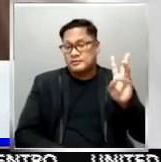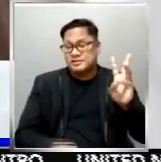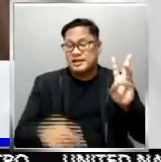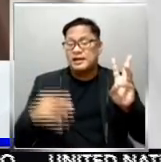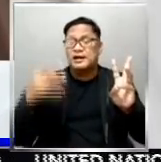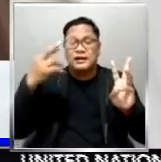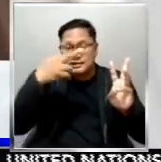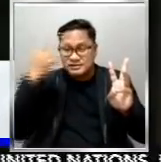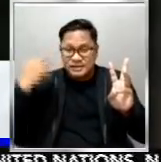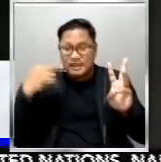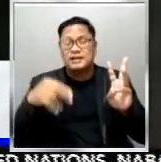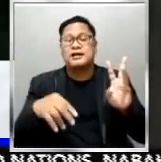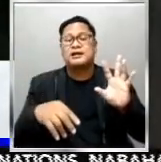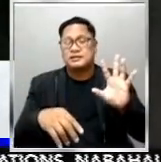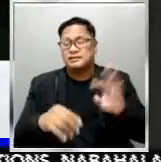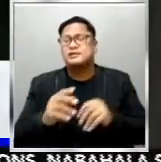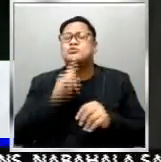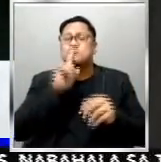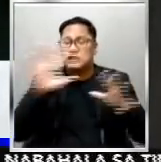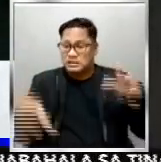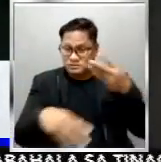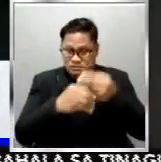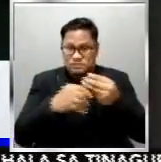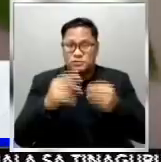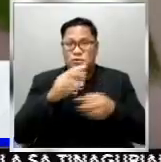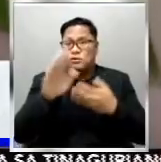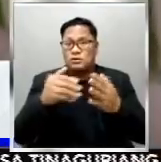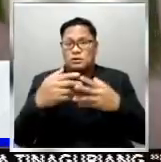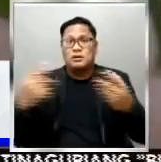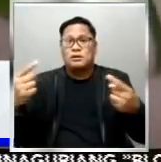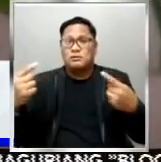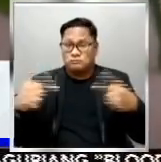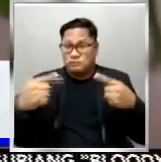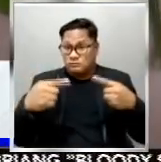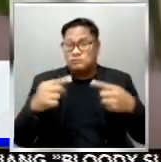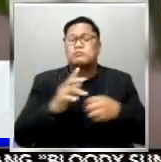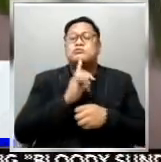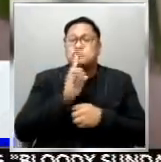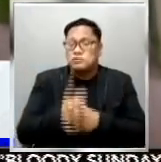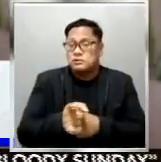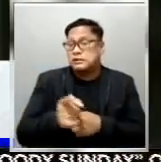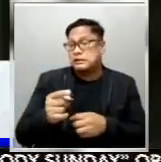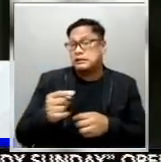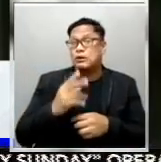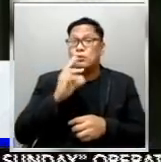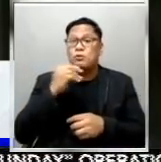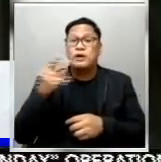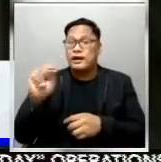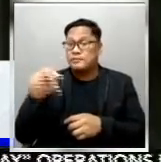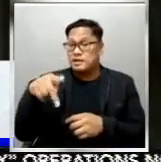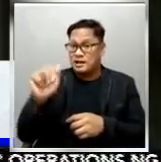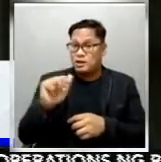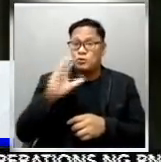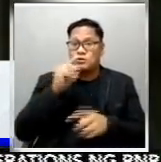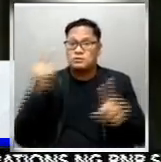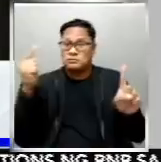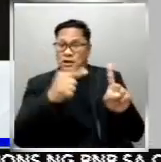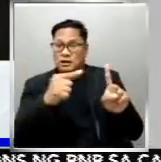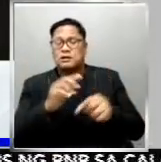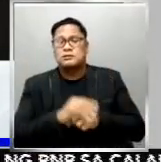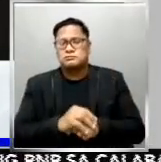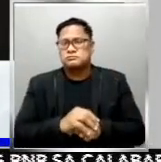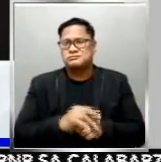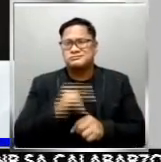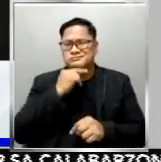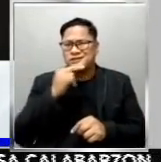kasi ang mga ito. Una nang itinanggi ng mga kaanak ng mga nasawi na NPA ang mga tinarget. Hindi rin daw sa mga ito